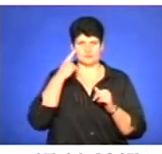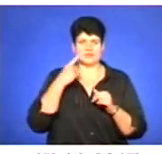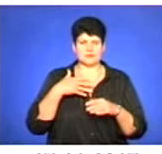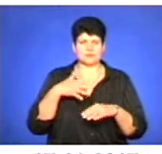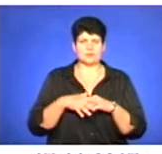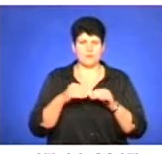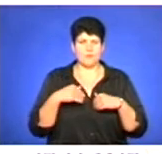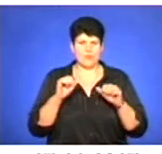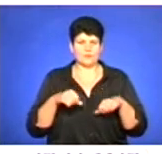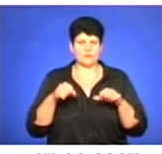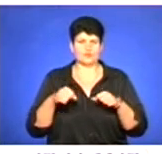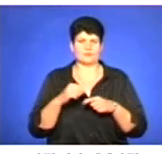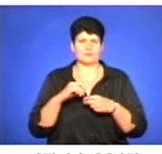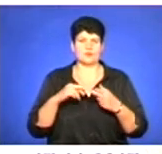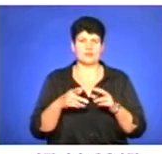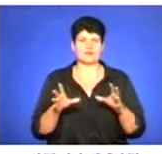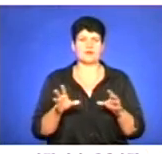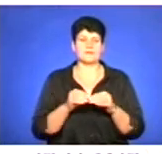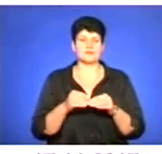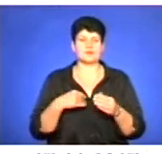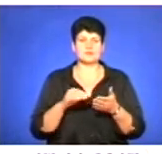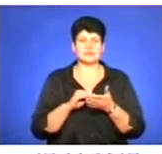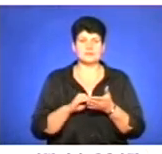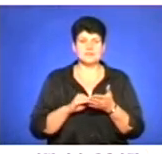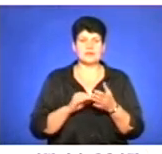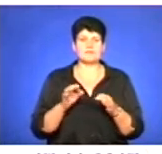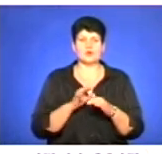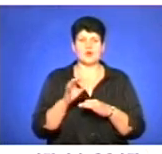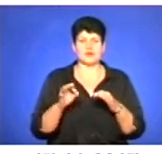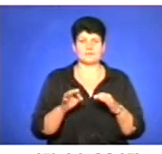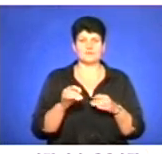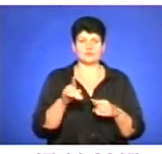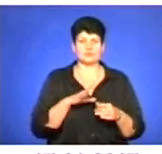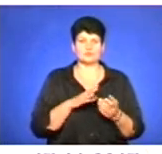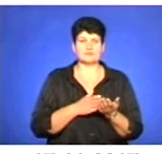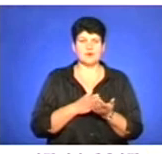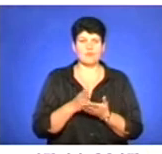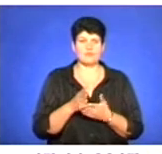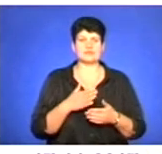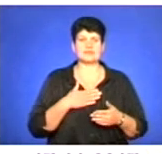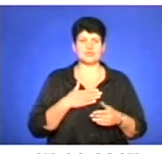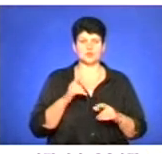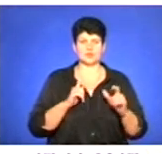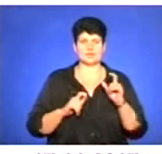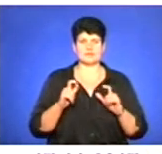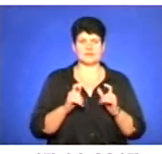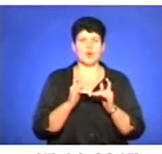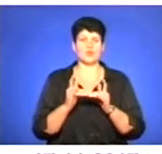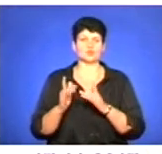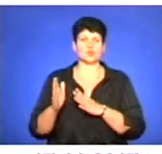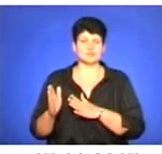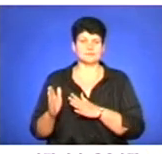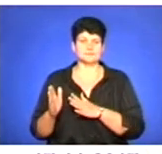можу, так ми можемо щось змінити разом. Тоді ми прописали проект, він був спрямований саме на наш університет та на гуртожитки.